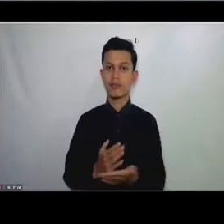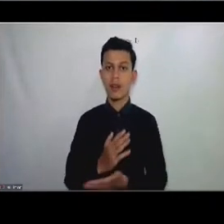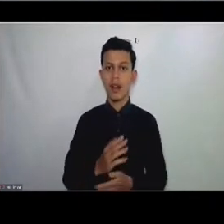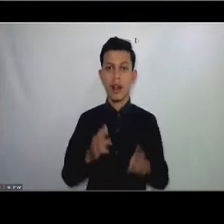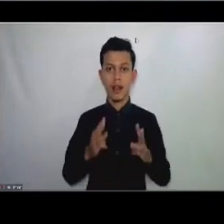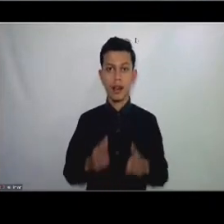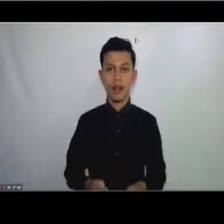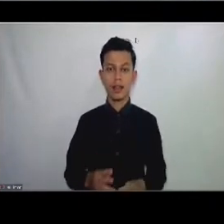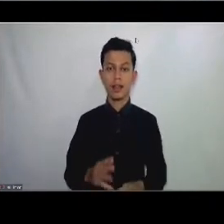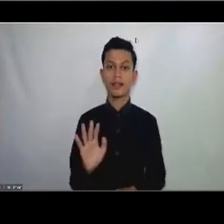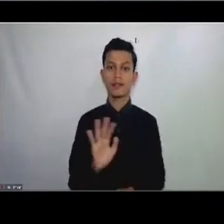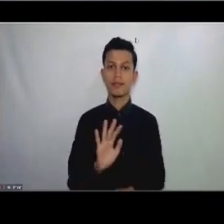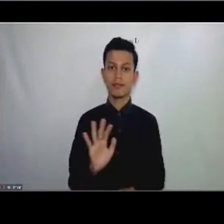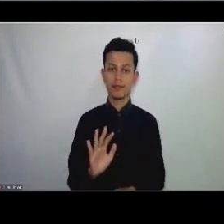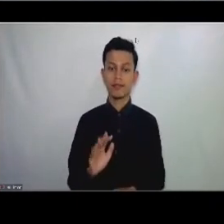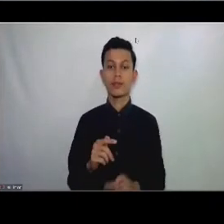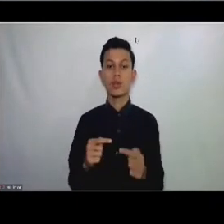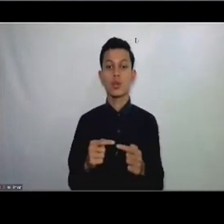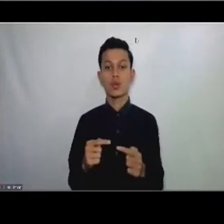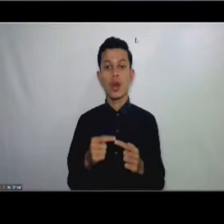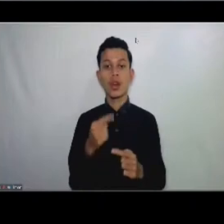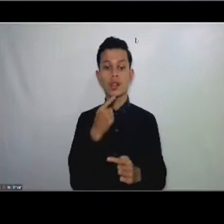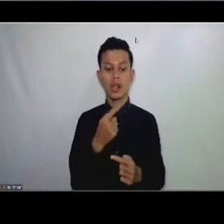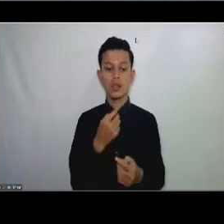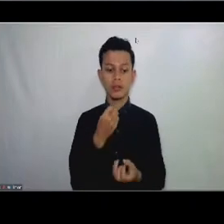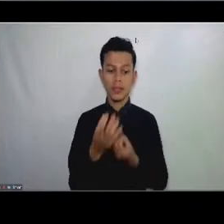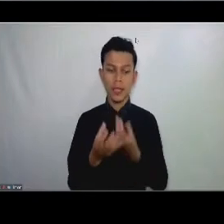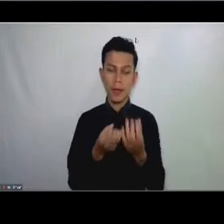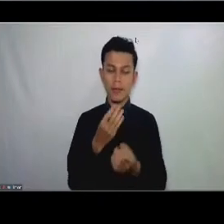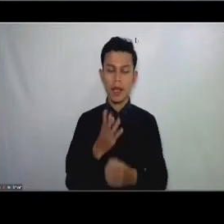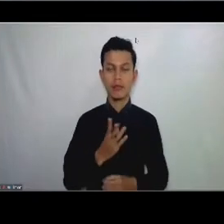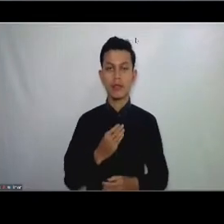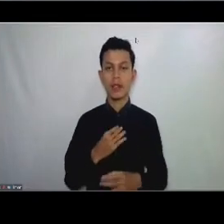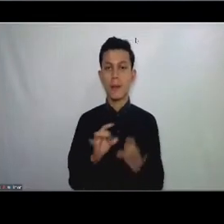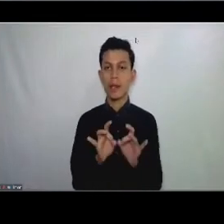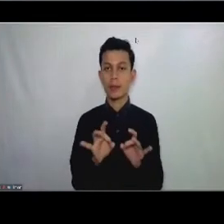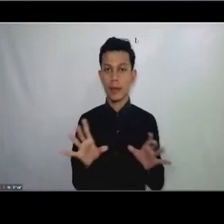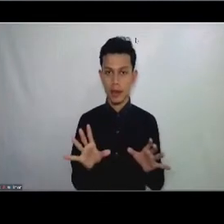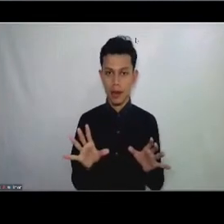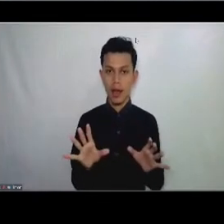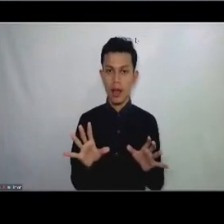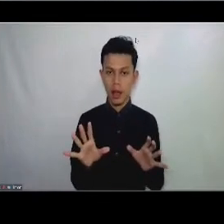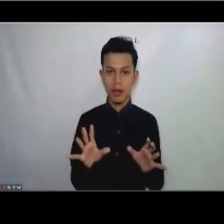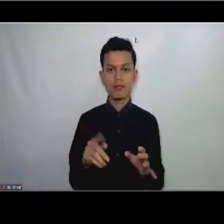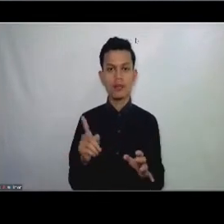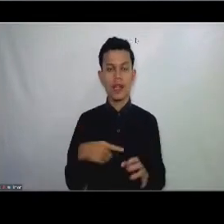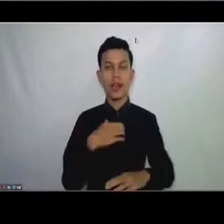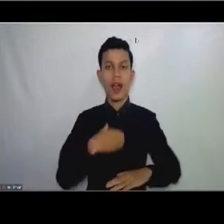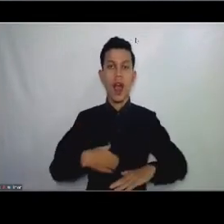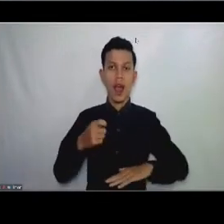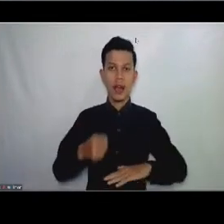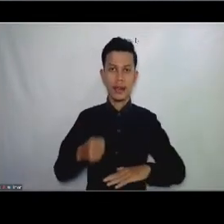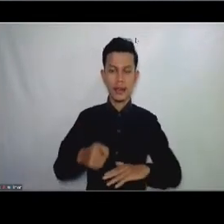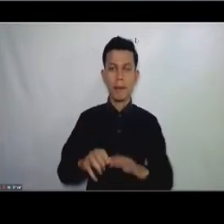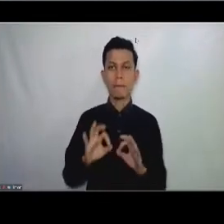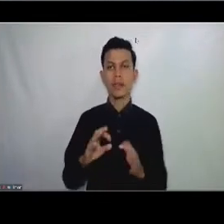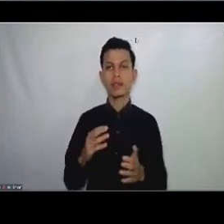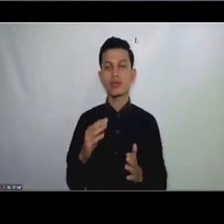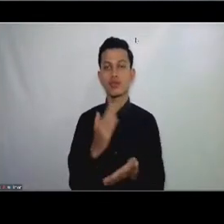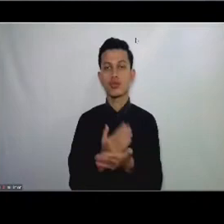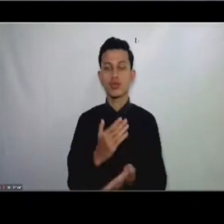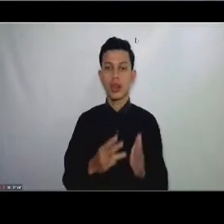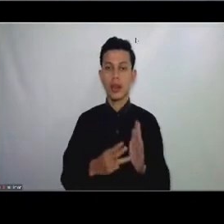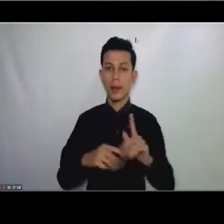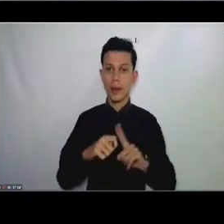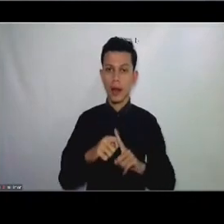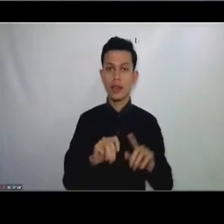konstitusi sepanjang terkait dengan penyampaian pendapat berbeda disenting opinion dari Hakim terlapor dalam putusan Mahkamah Konstitusi